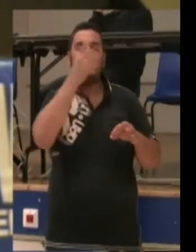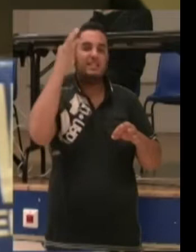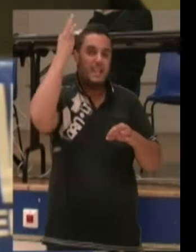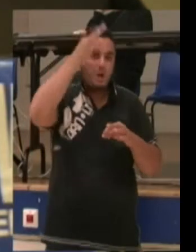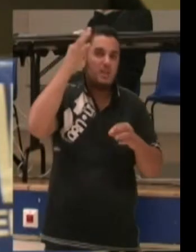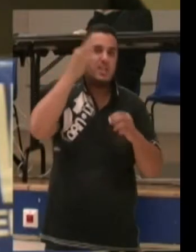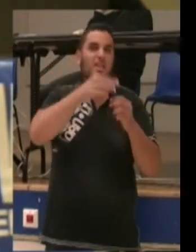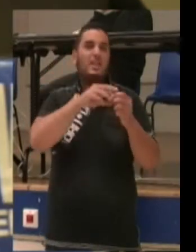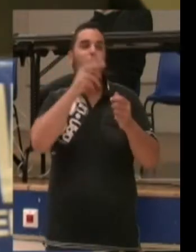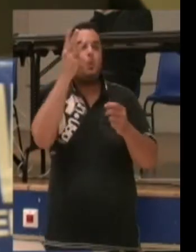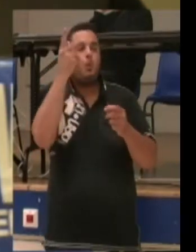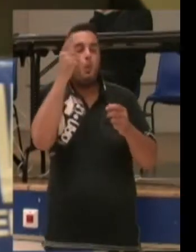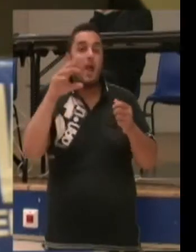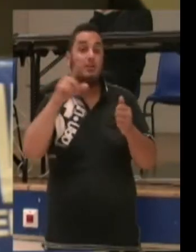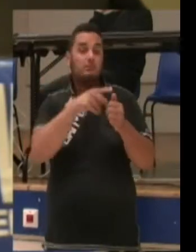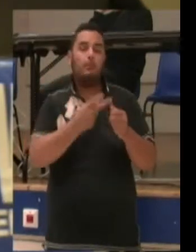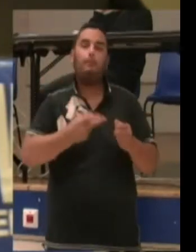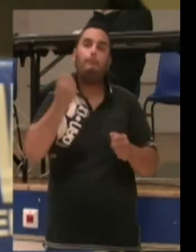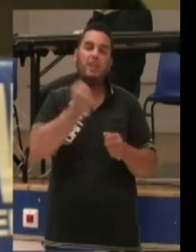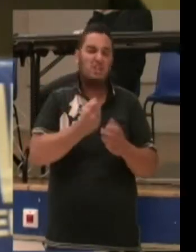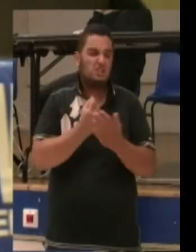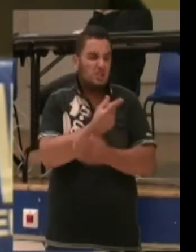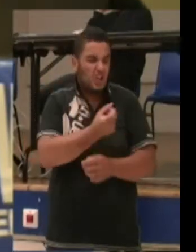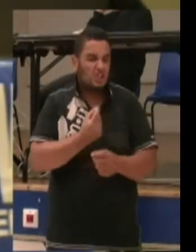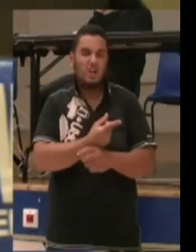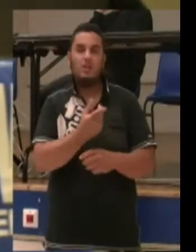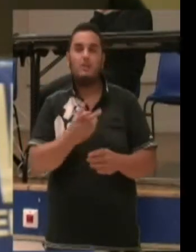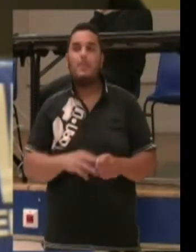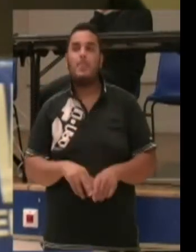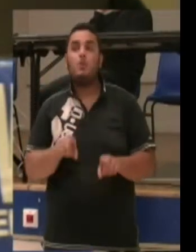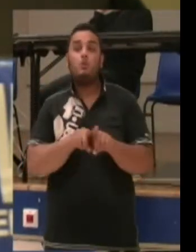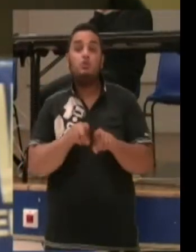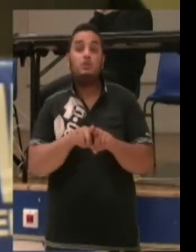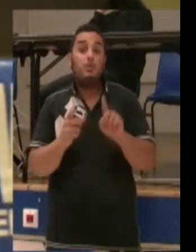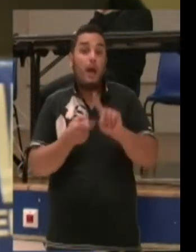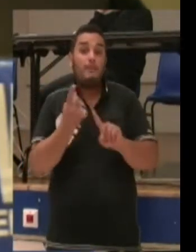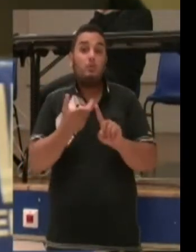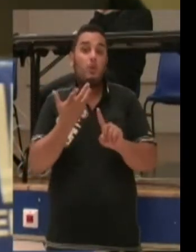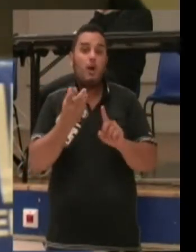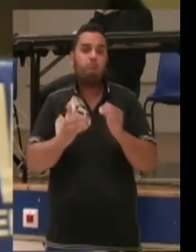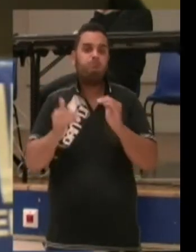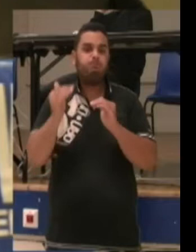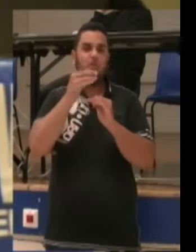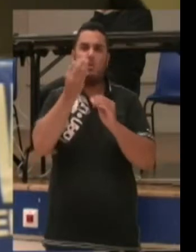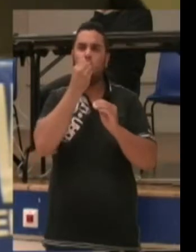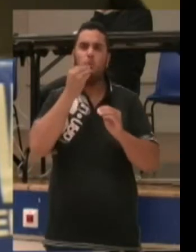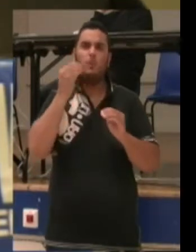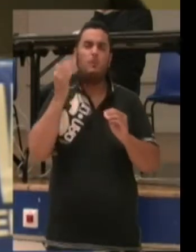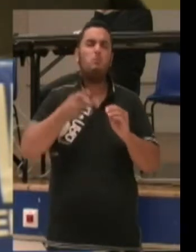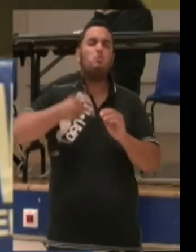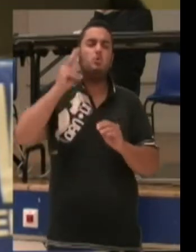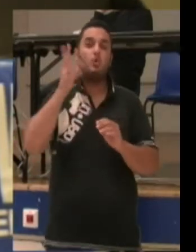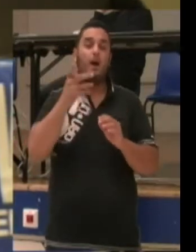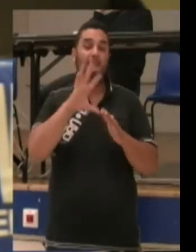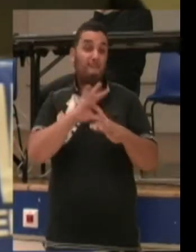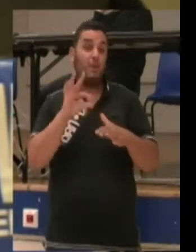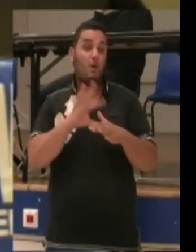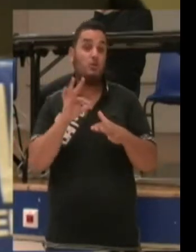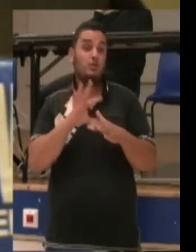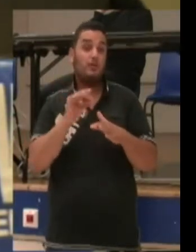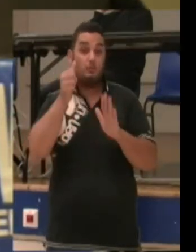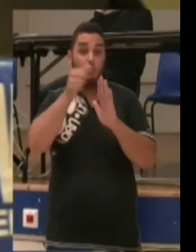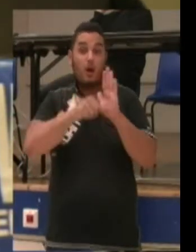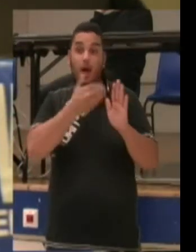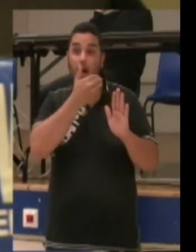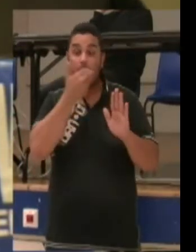des campagnes de sensibilisation sur la consommation de la viande, sur l'électronarcose, qui est devenue quasiment majoritaire dans